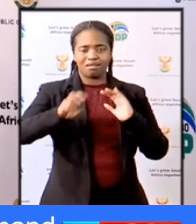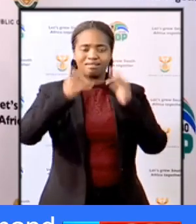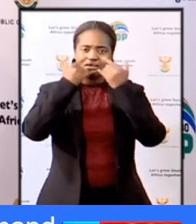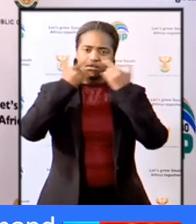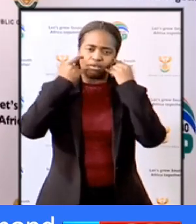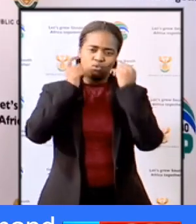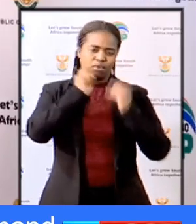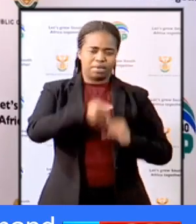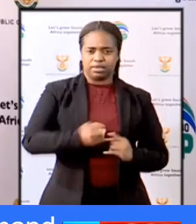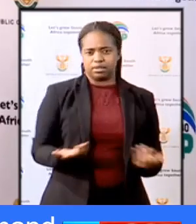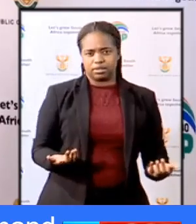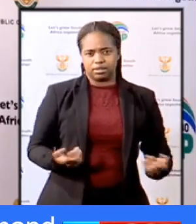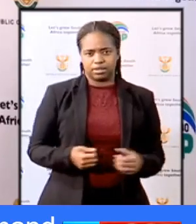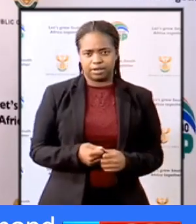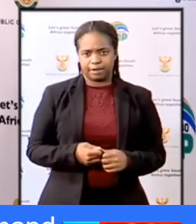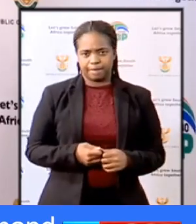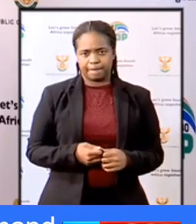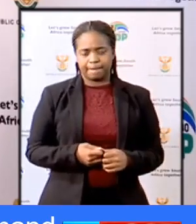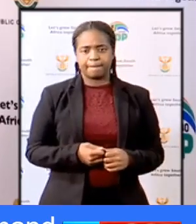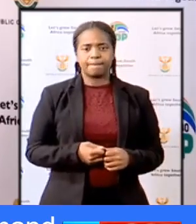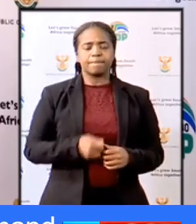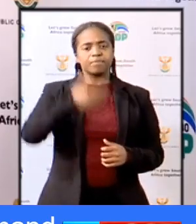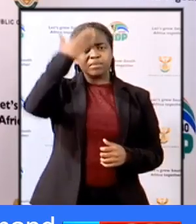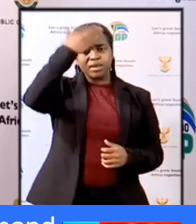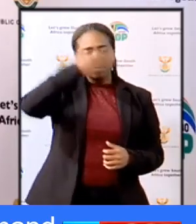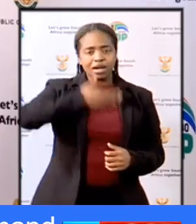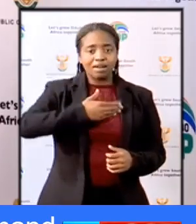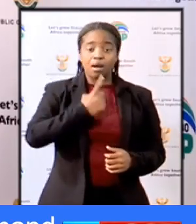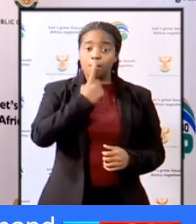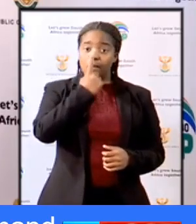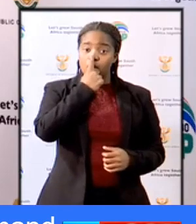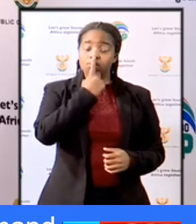ufake isifonyo emlonyeni nekhala